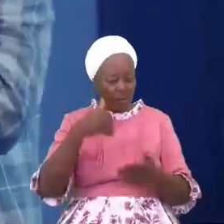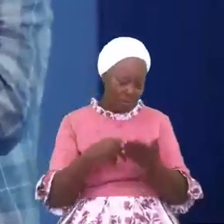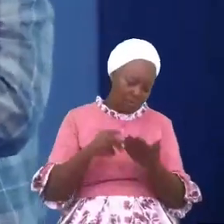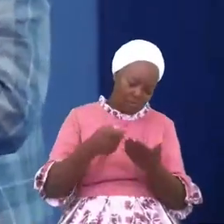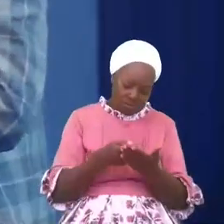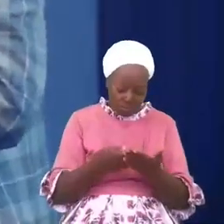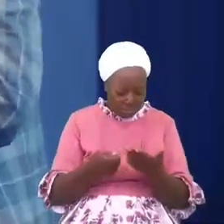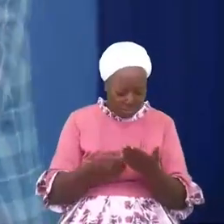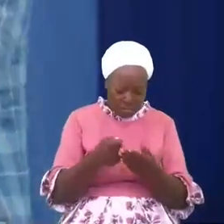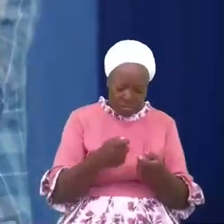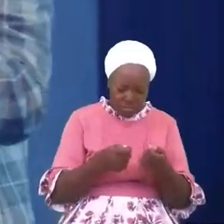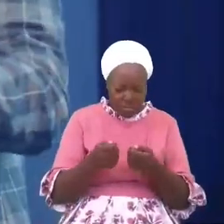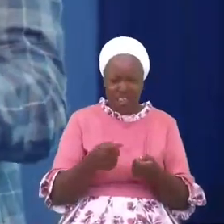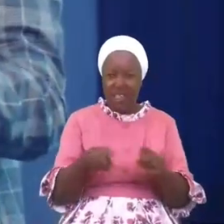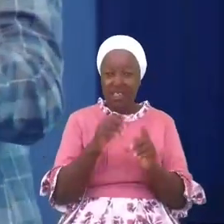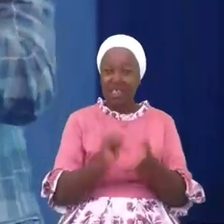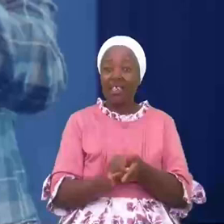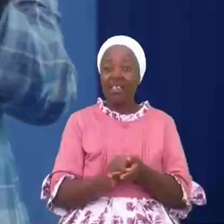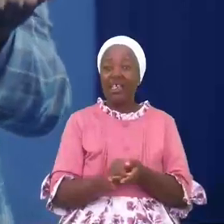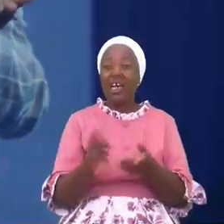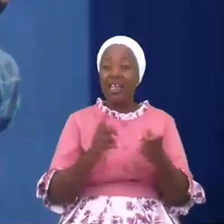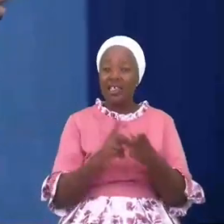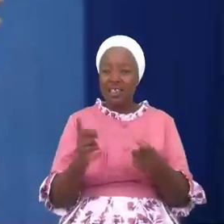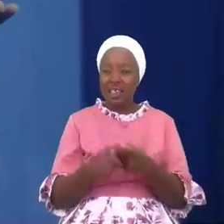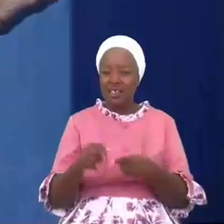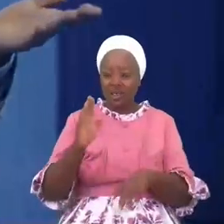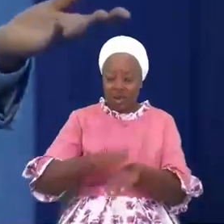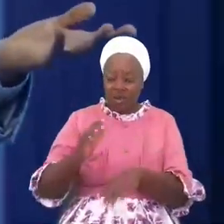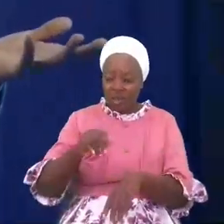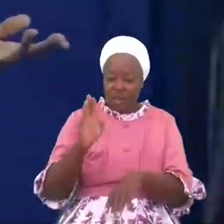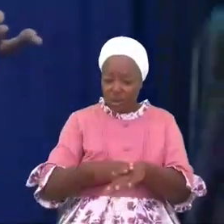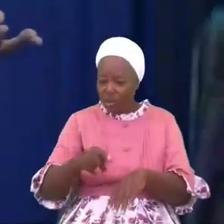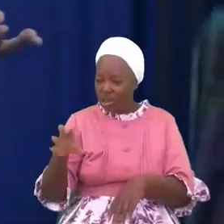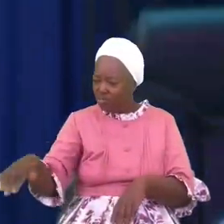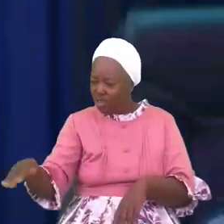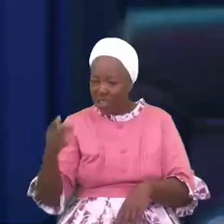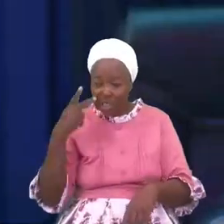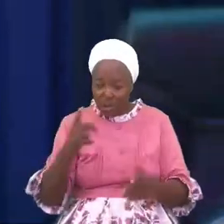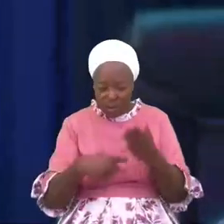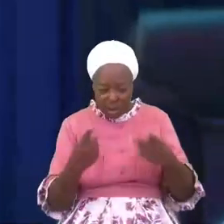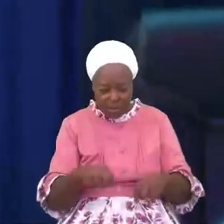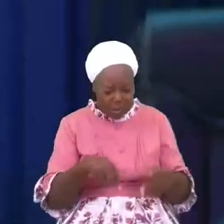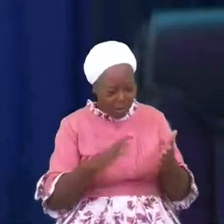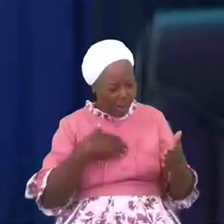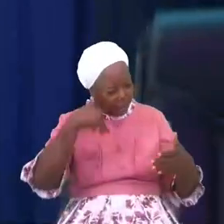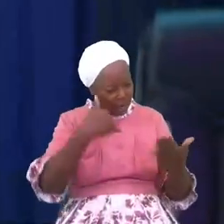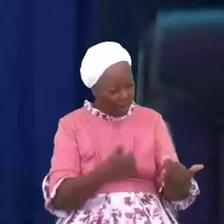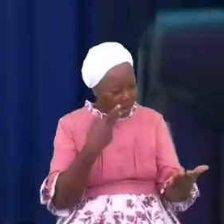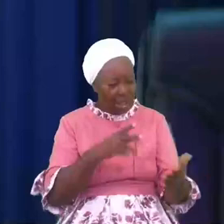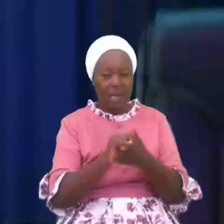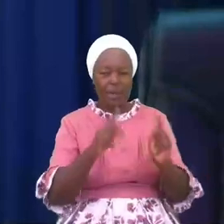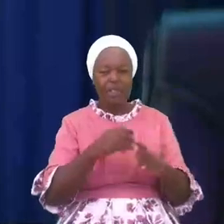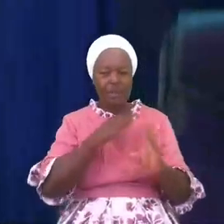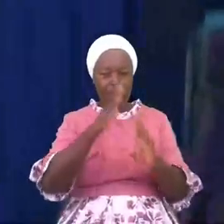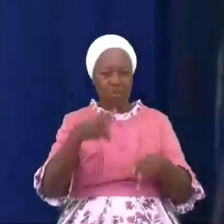email. Il cherche les choses. Et il te tape. Il dit, regarde ce que je vois. Et il est en train de bloquer ton chemin. Il